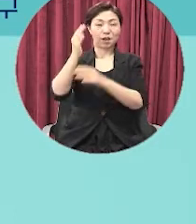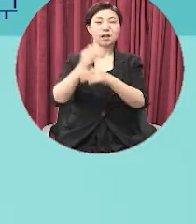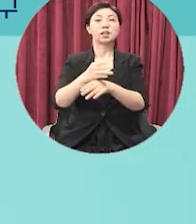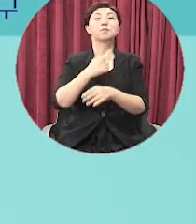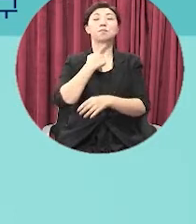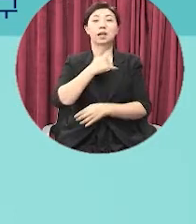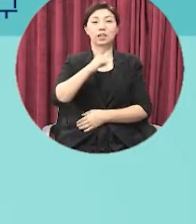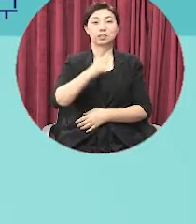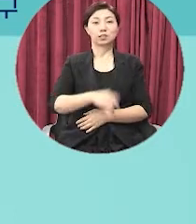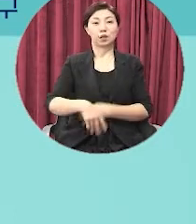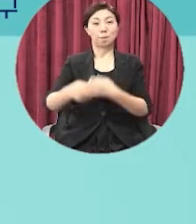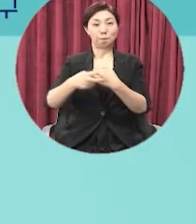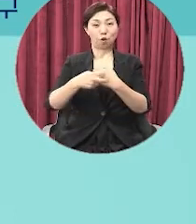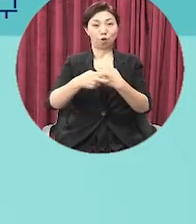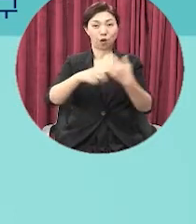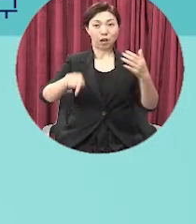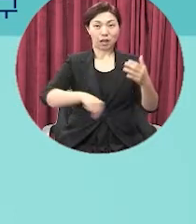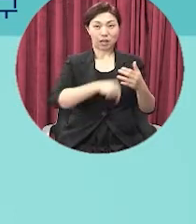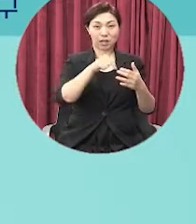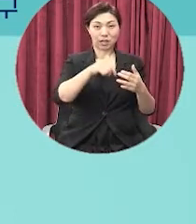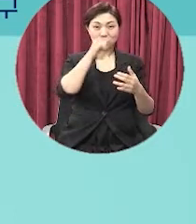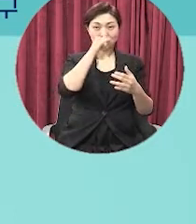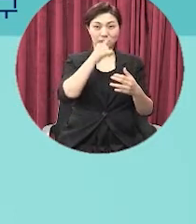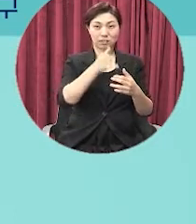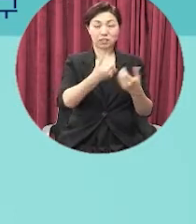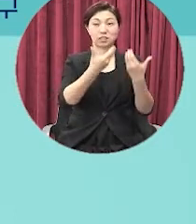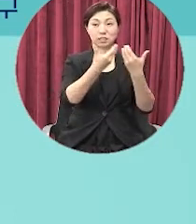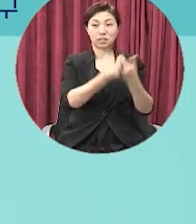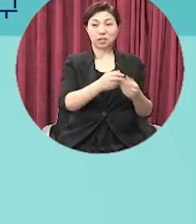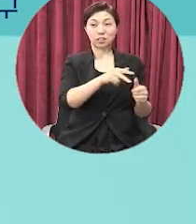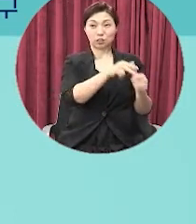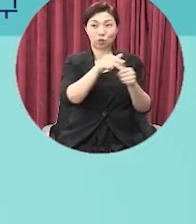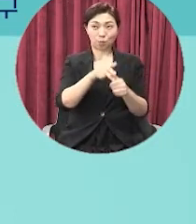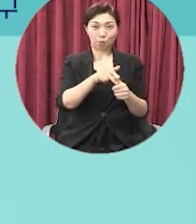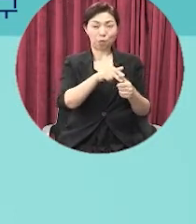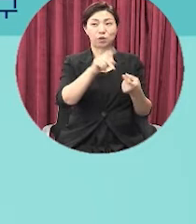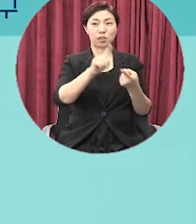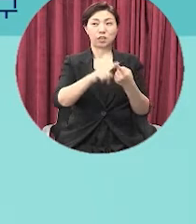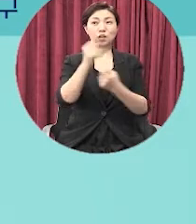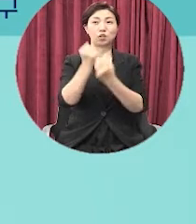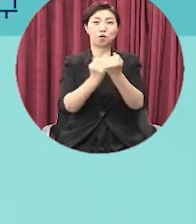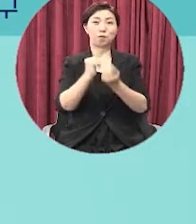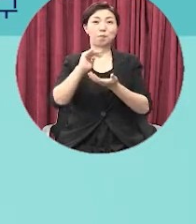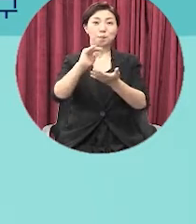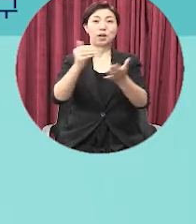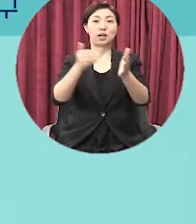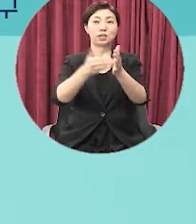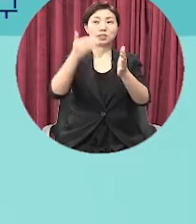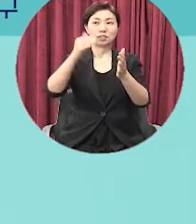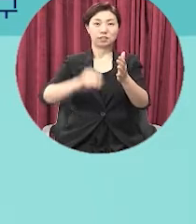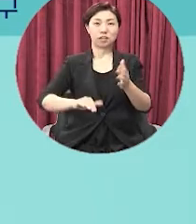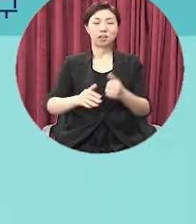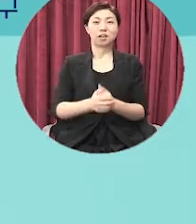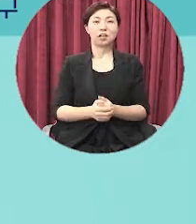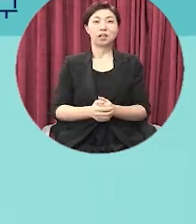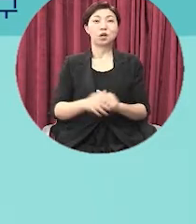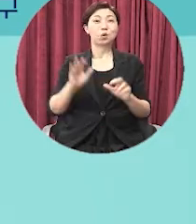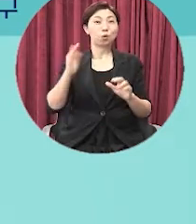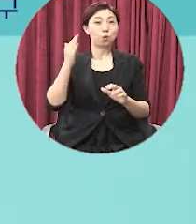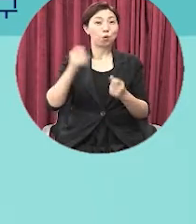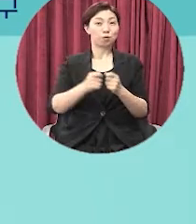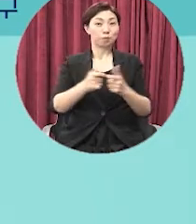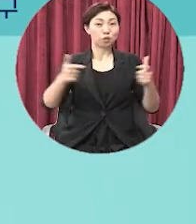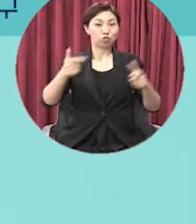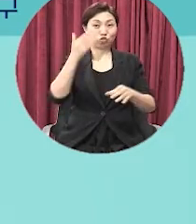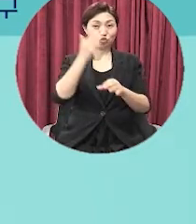일하지 병원에 있는 2회말 데이터를 활용하는 원고의 대해서 말씀 해 주셨다면 최근에 증가하고 있는 라 가지 외로울 때에